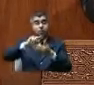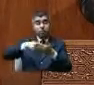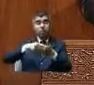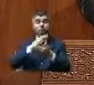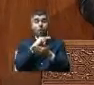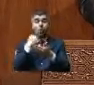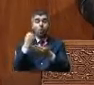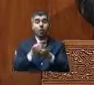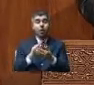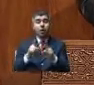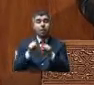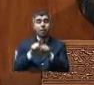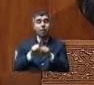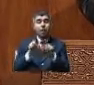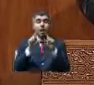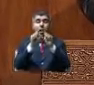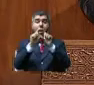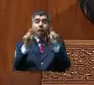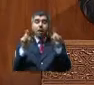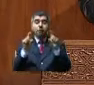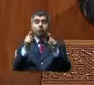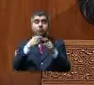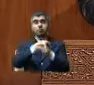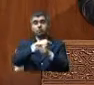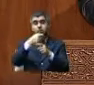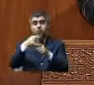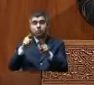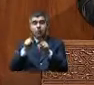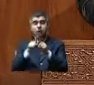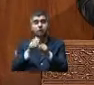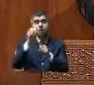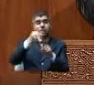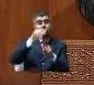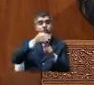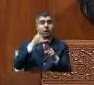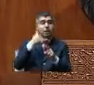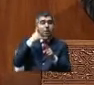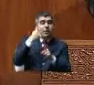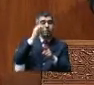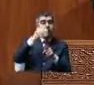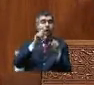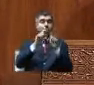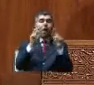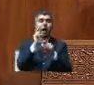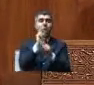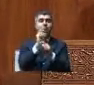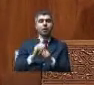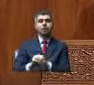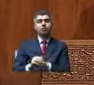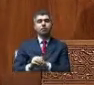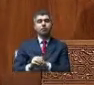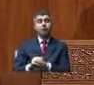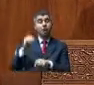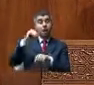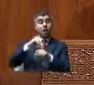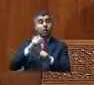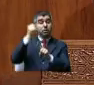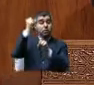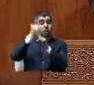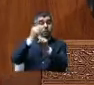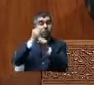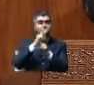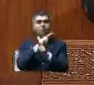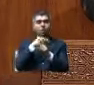على قانون خاص يمكن تجاوز الإكراهات التي تطرد التدخل العمومي لفائدة ساكنة هذه الدور، وتعمل الحكومة